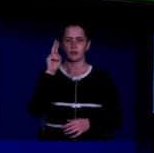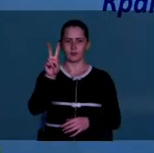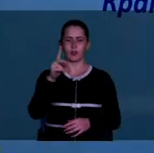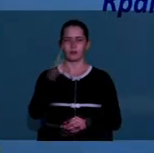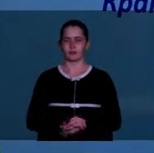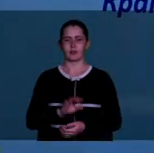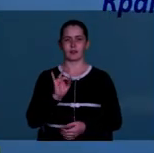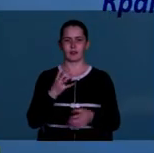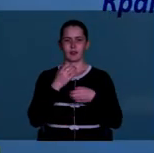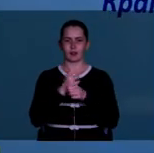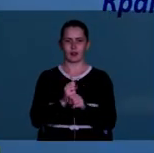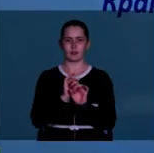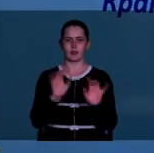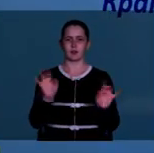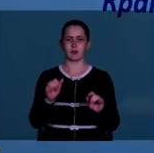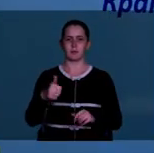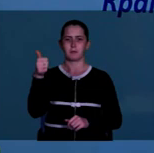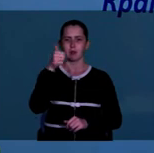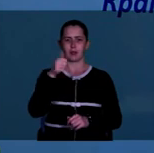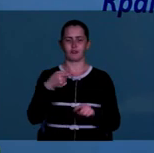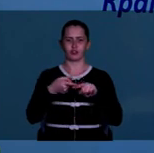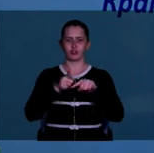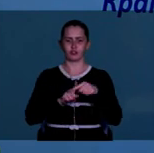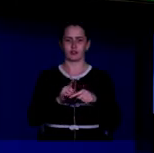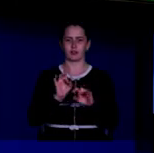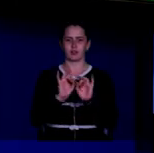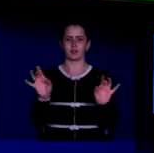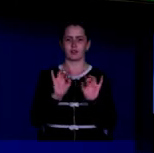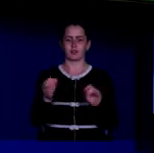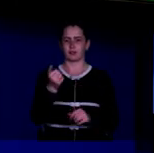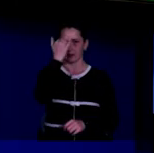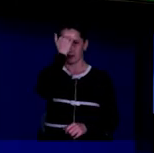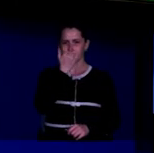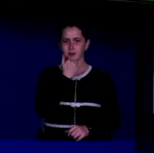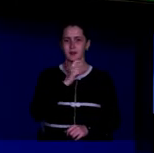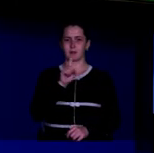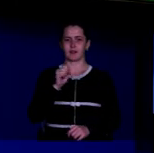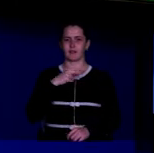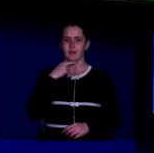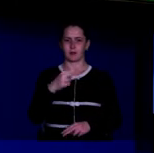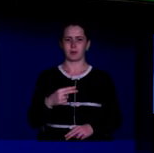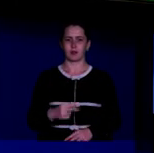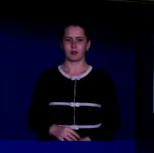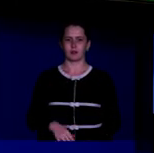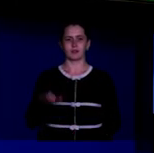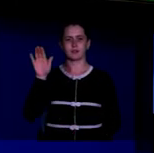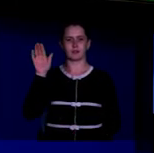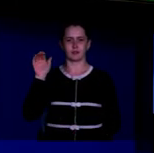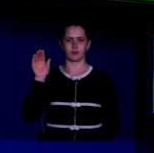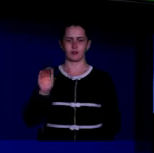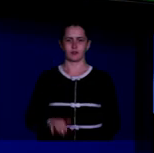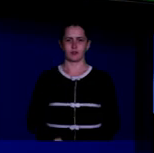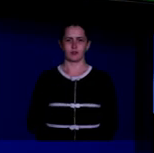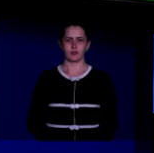132-138 и кратко перескажете первую часть рассказа. Спасибо большое за внимание. До свидания.